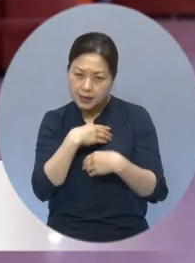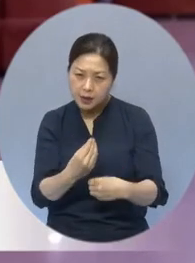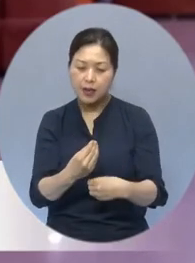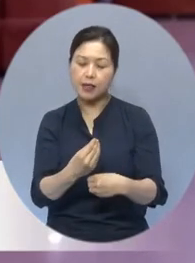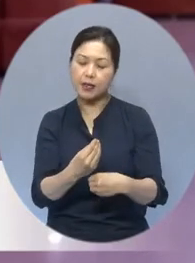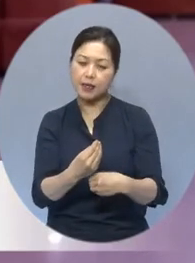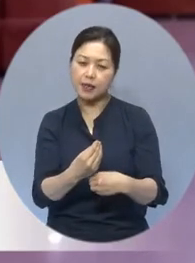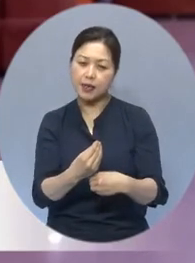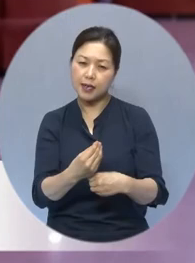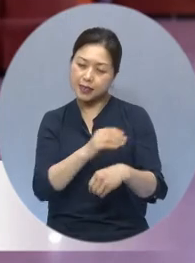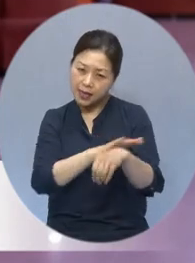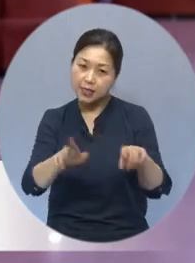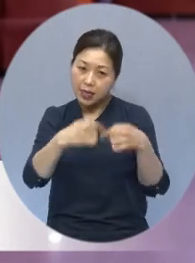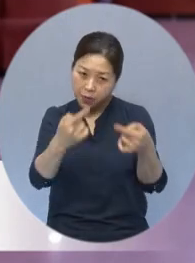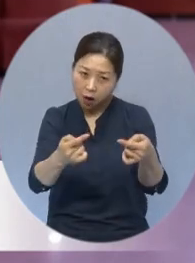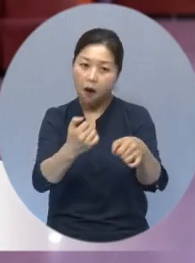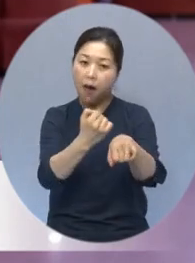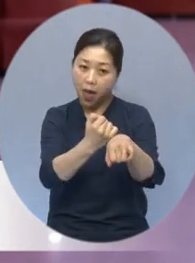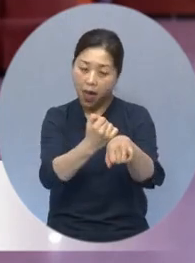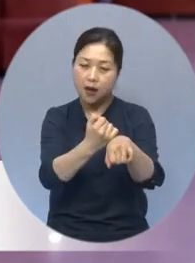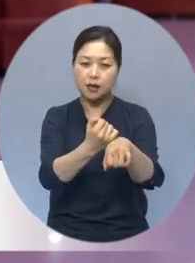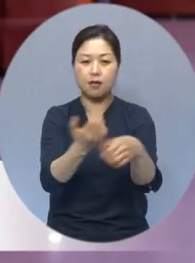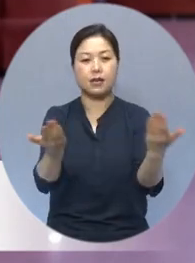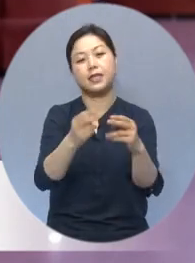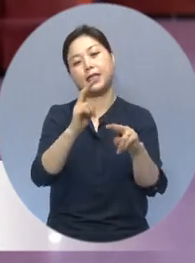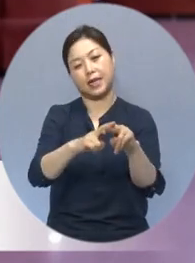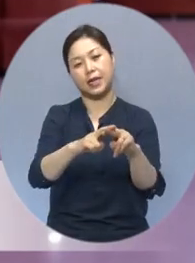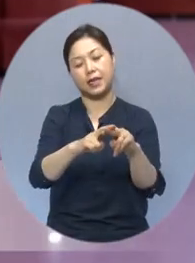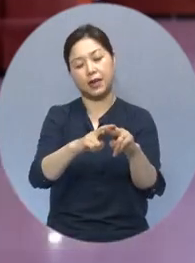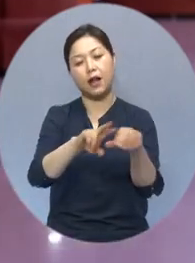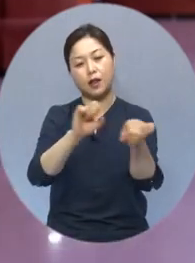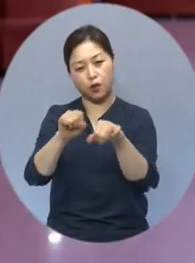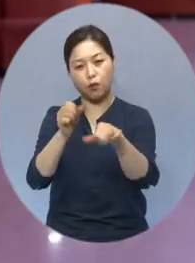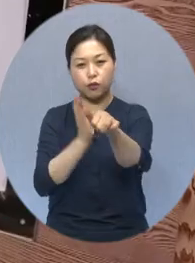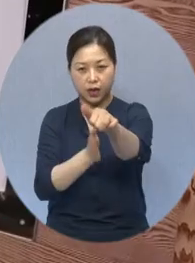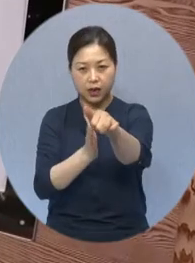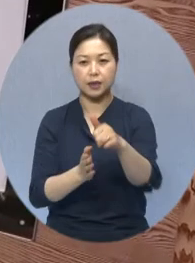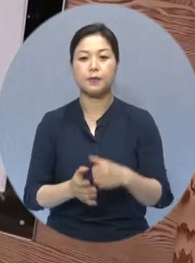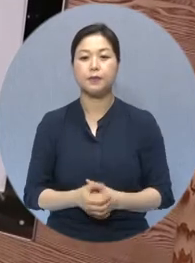안전하게 참여해서 즐겁게 일자리에 수행했으면 좋겠습니다.